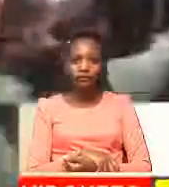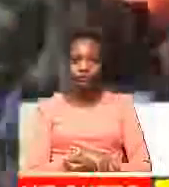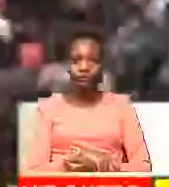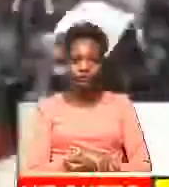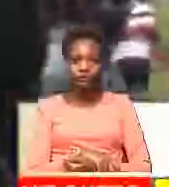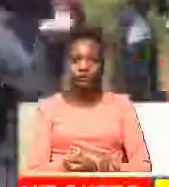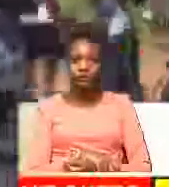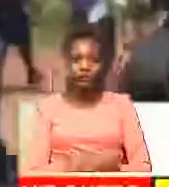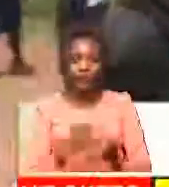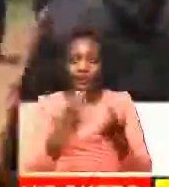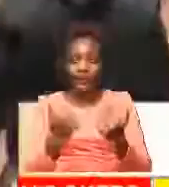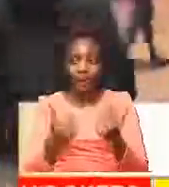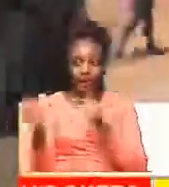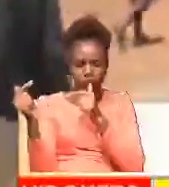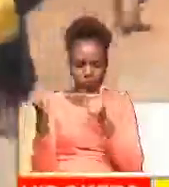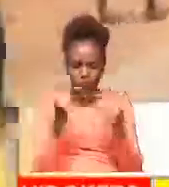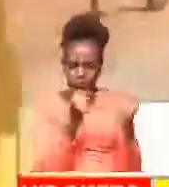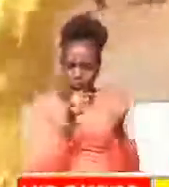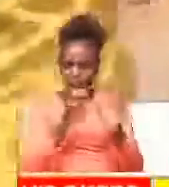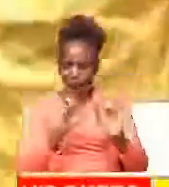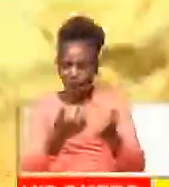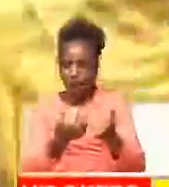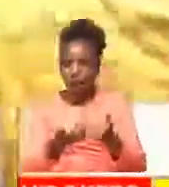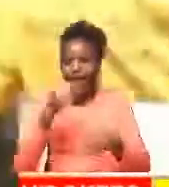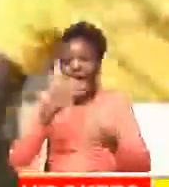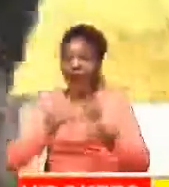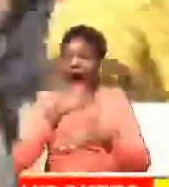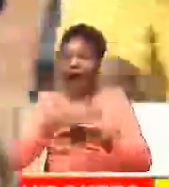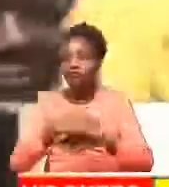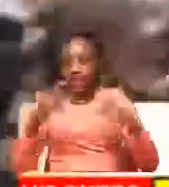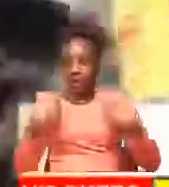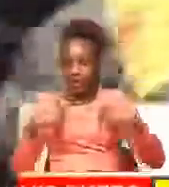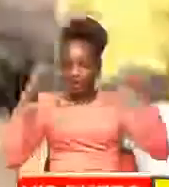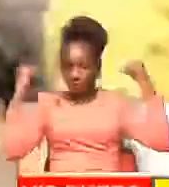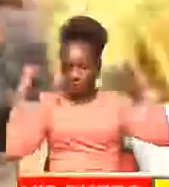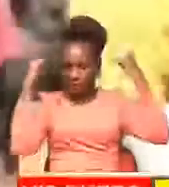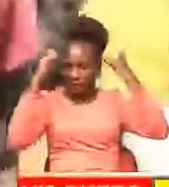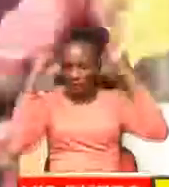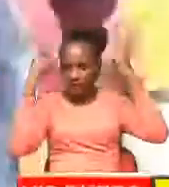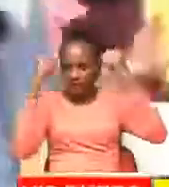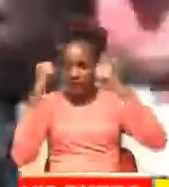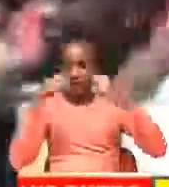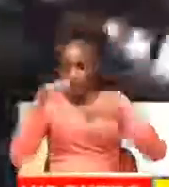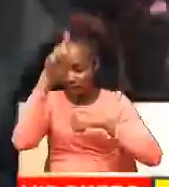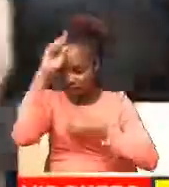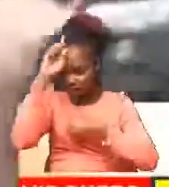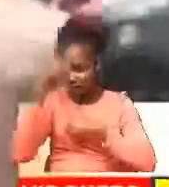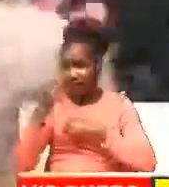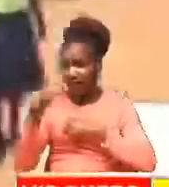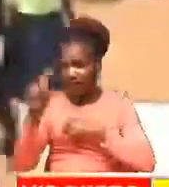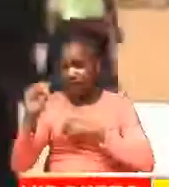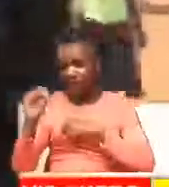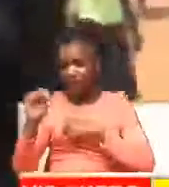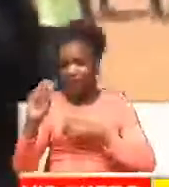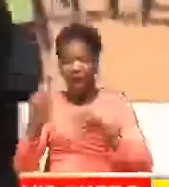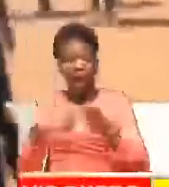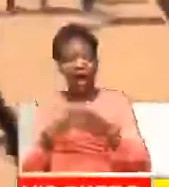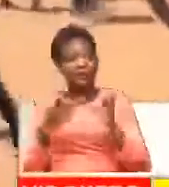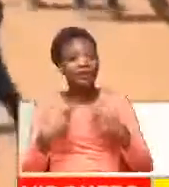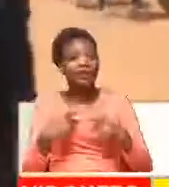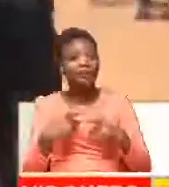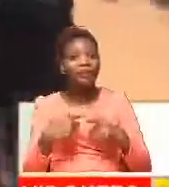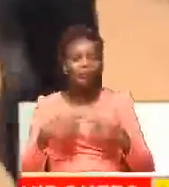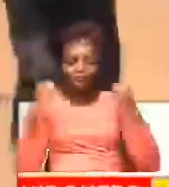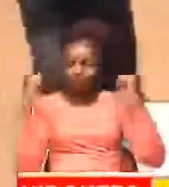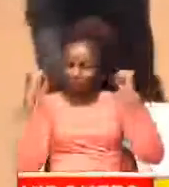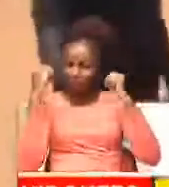Ni hali ya vuta nkuvute iliyoshuhudiwa kati ya wenyeji na maafisa usalama katika maeneo ya Kipsaina kwenye kaunti ya Trans Nzoia, wenyeji wakishiriki